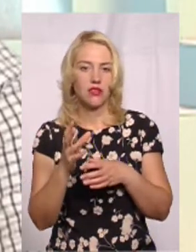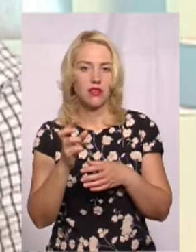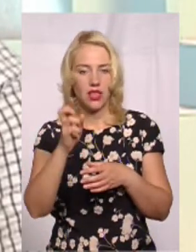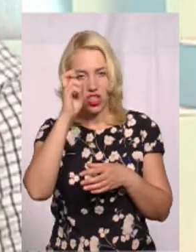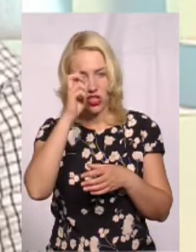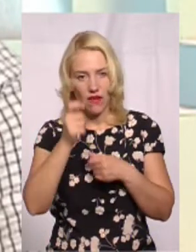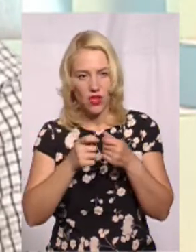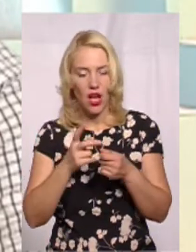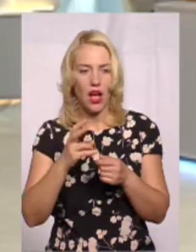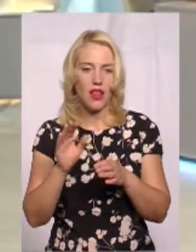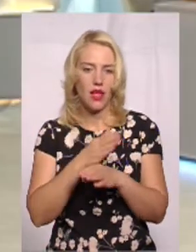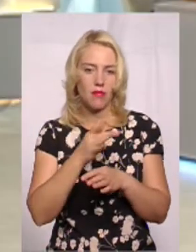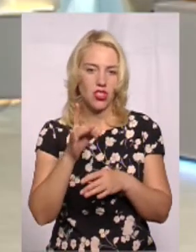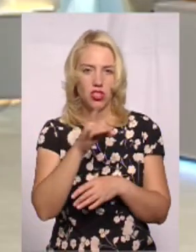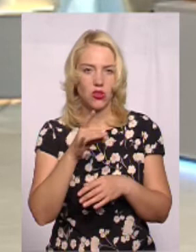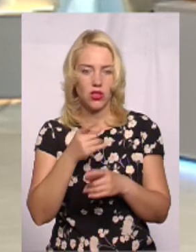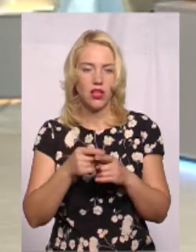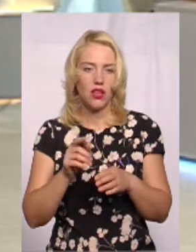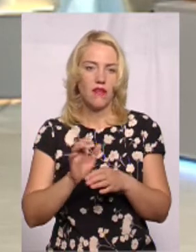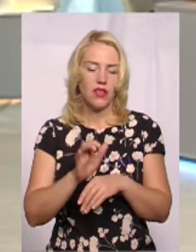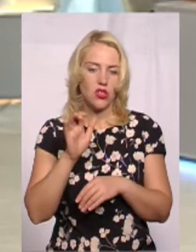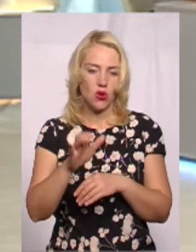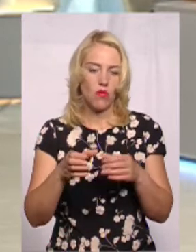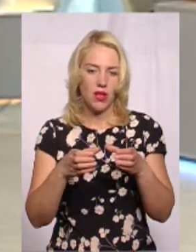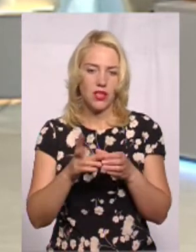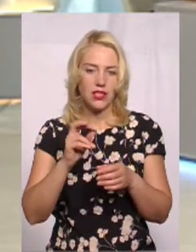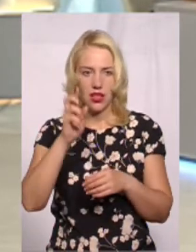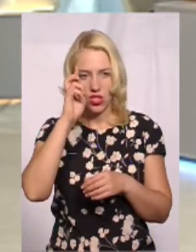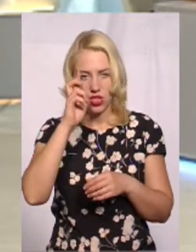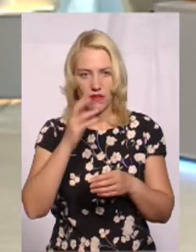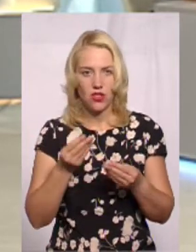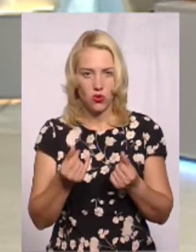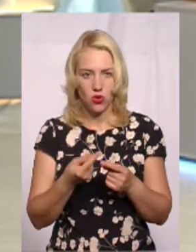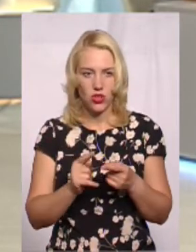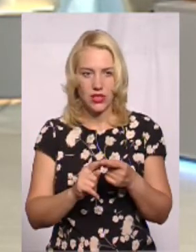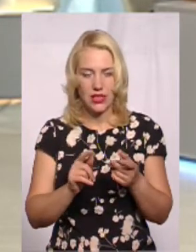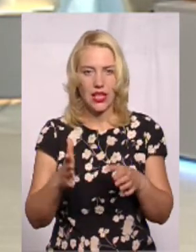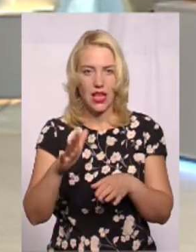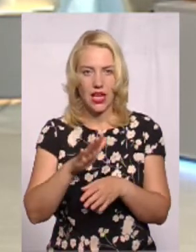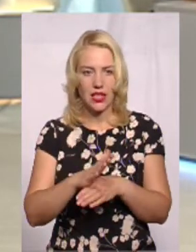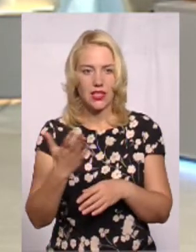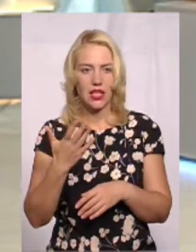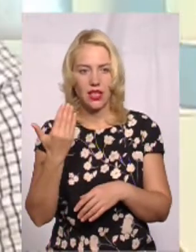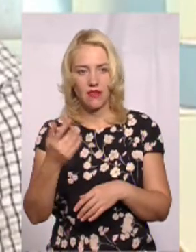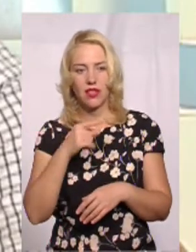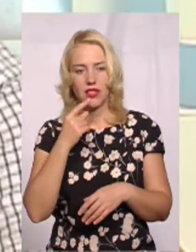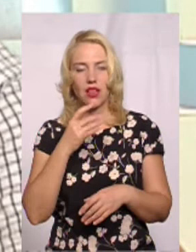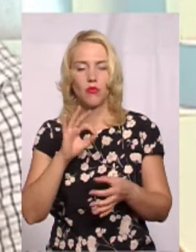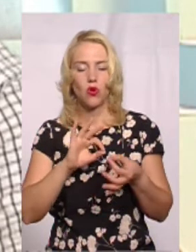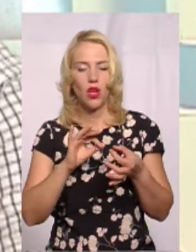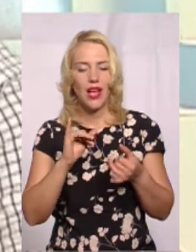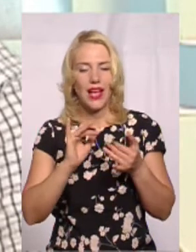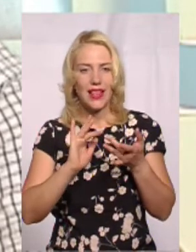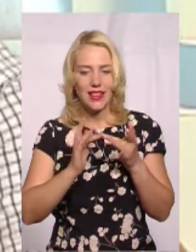на міжнари відряджають команди за також державні кошти. Цей наказ, про який ви сказали, про інтернет-олімпіади,